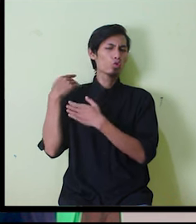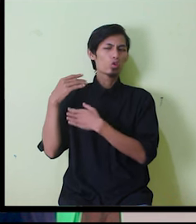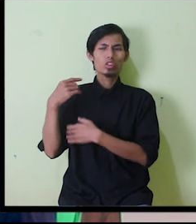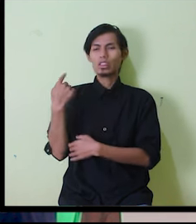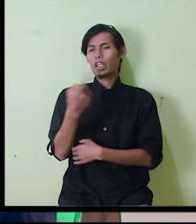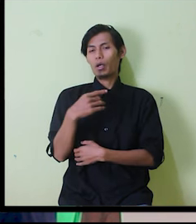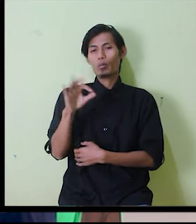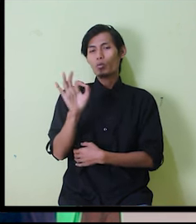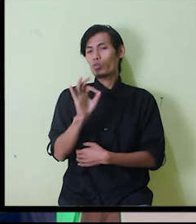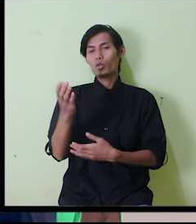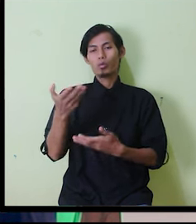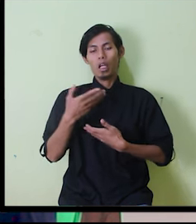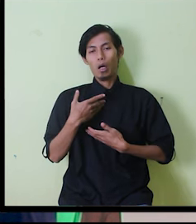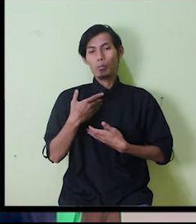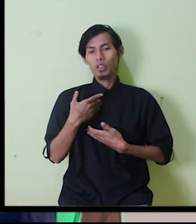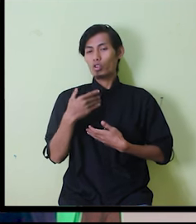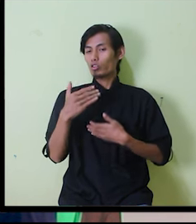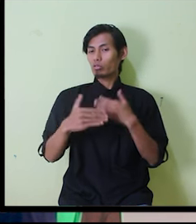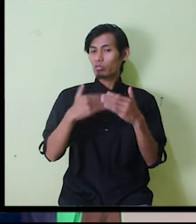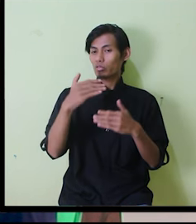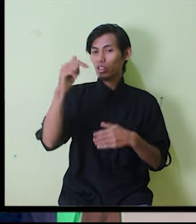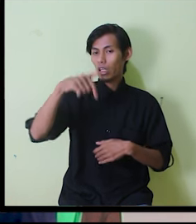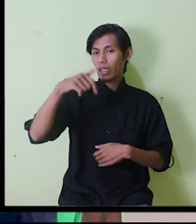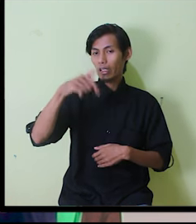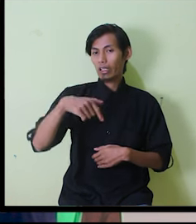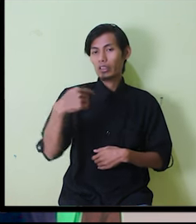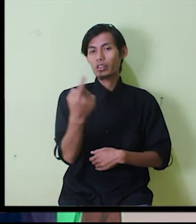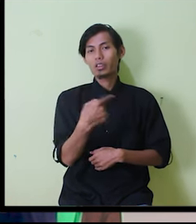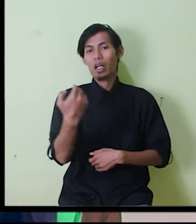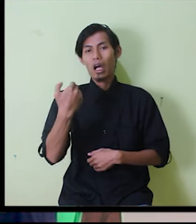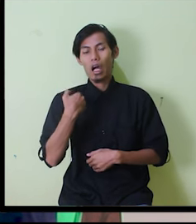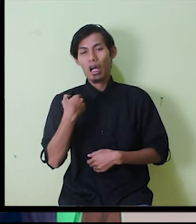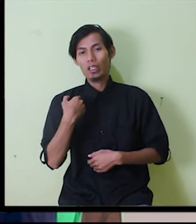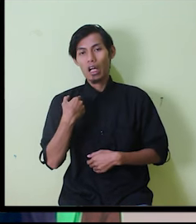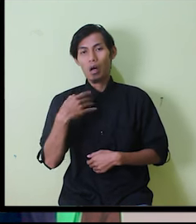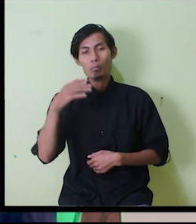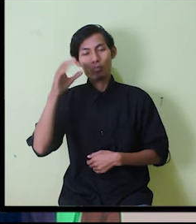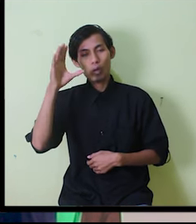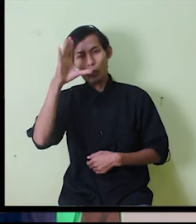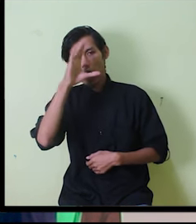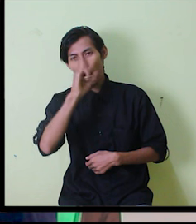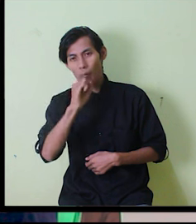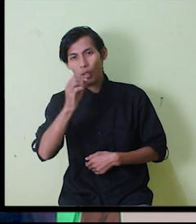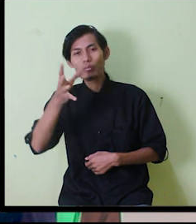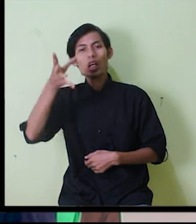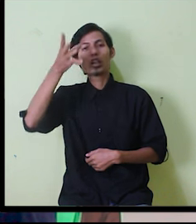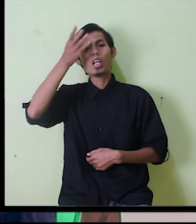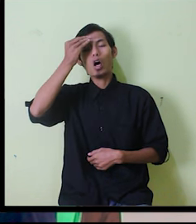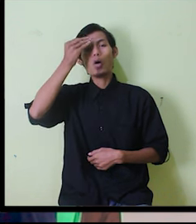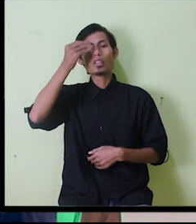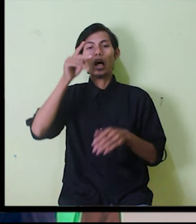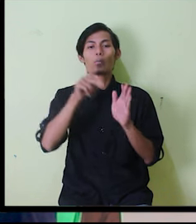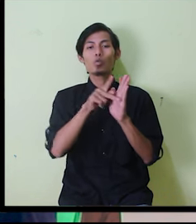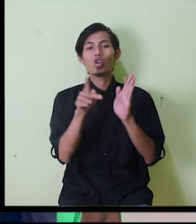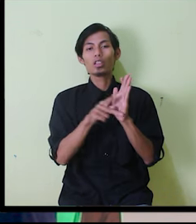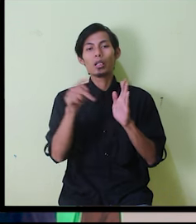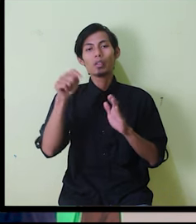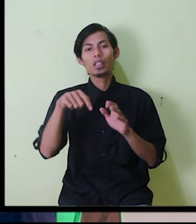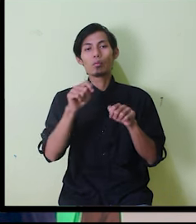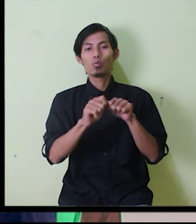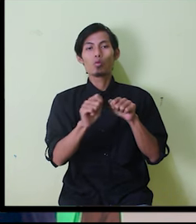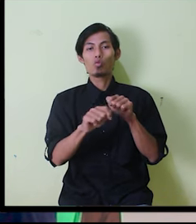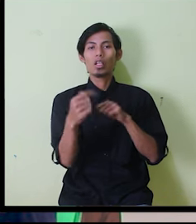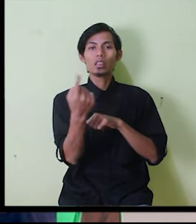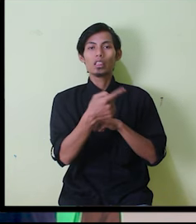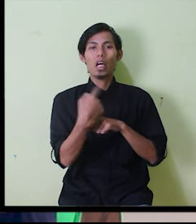bekal kita punya e pengetahuan nah sehingga Ee tidak dipungkiri juga bahwa program ini memang membuat kami